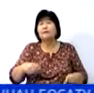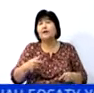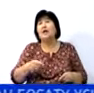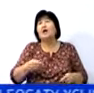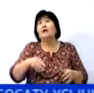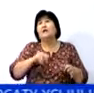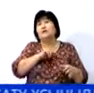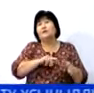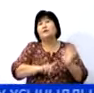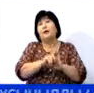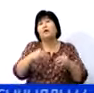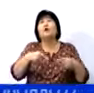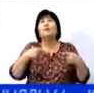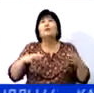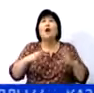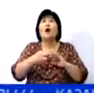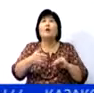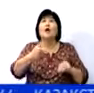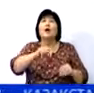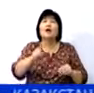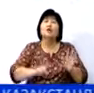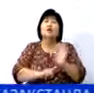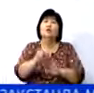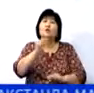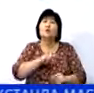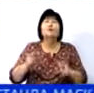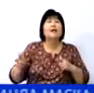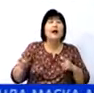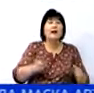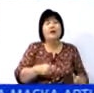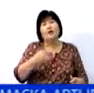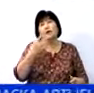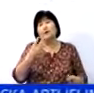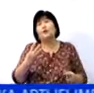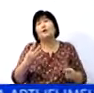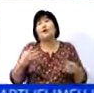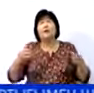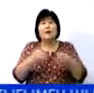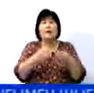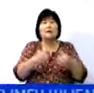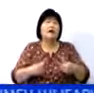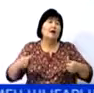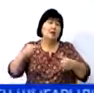пайдалануға берілмек. Бұдан бөлек, бірнеше ауылдарда газ жүргізу жұмыстары әзірленіп, 4G мобильдік байланысын қосу